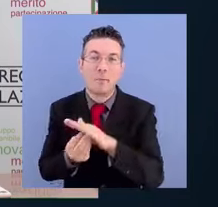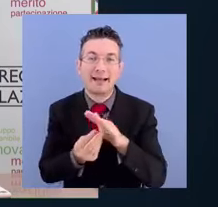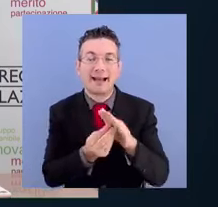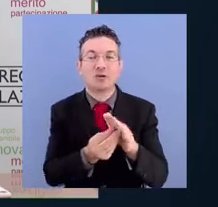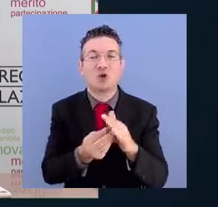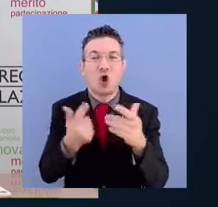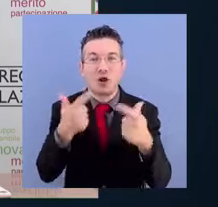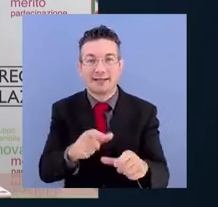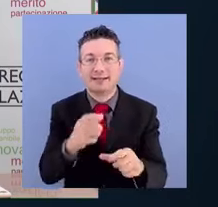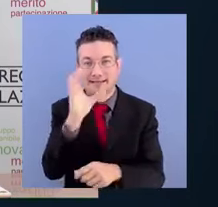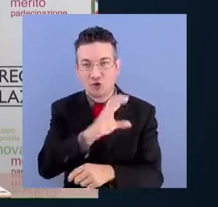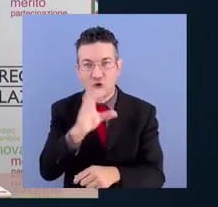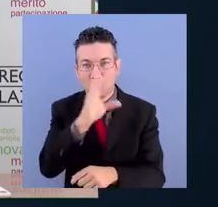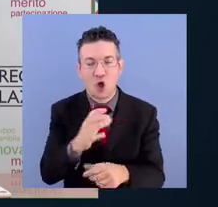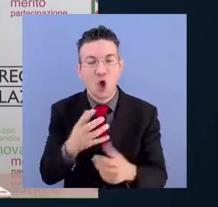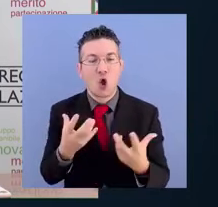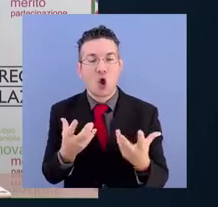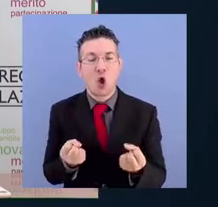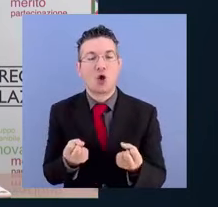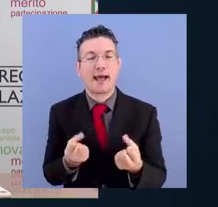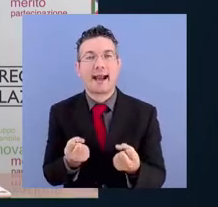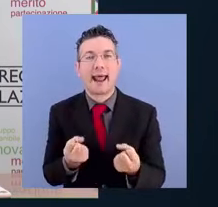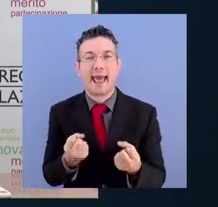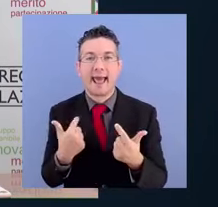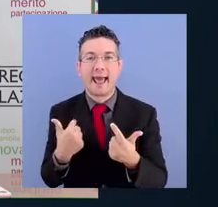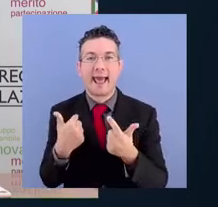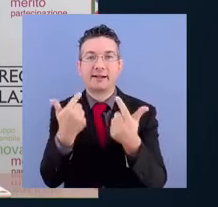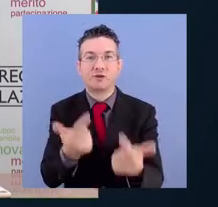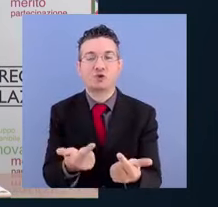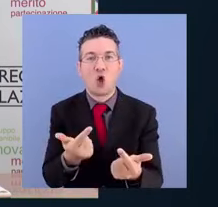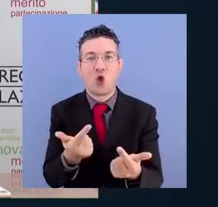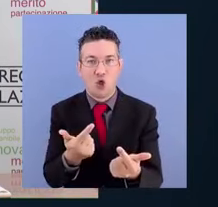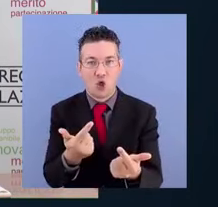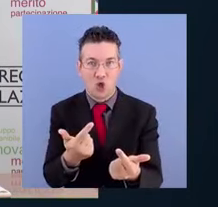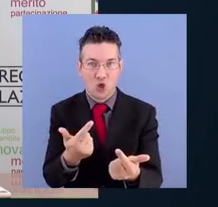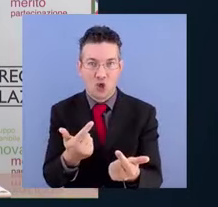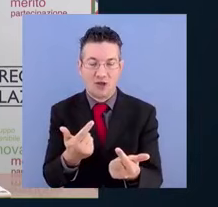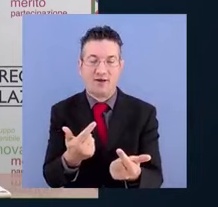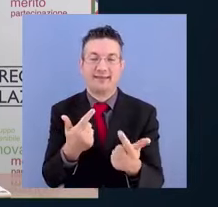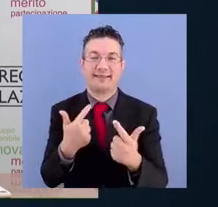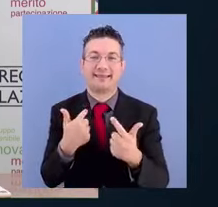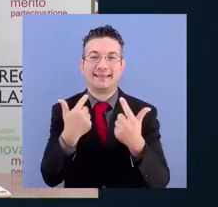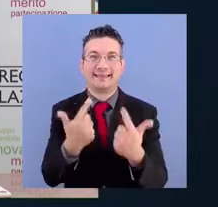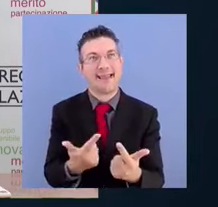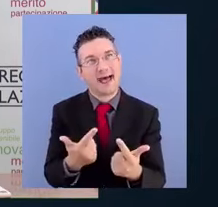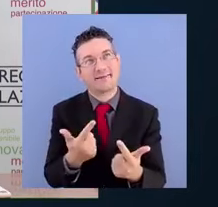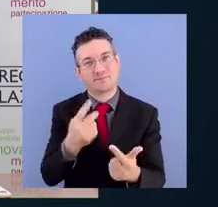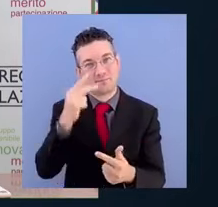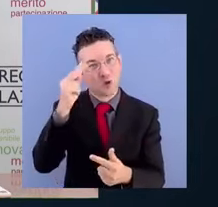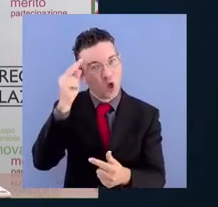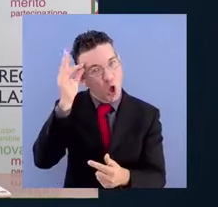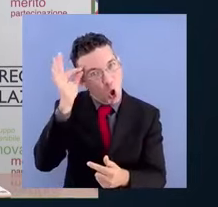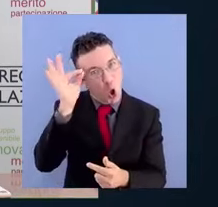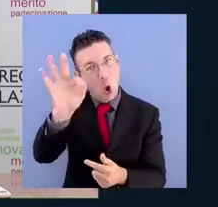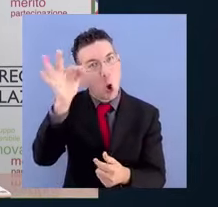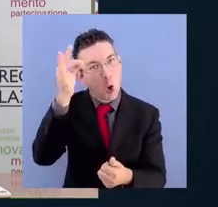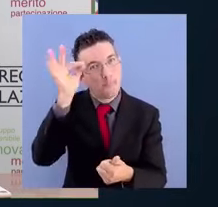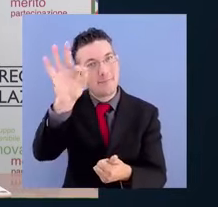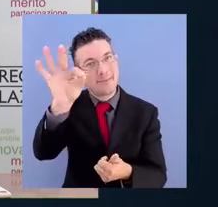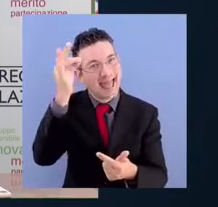fare un qualcosa di concreto di tangibile di materiale che unisse più obiettivi ambiziosi